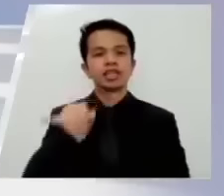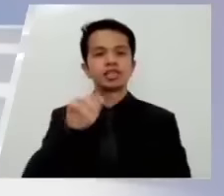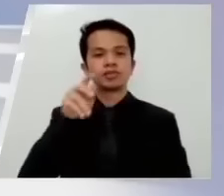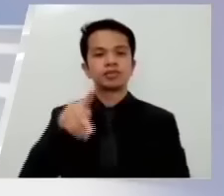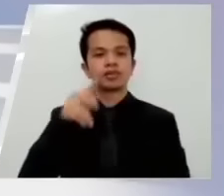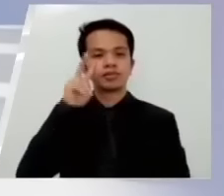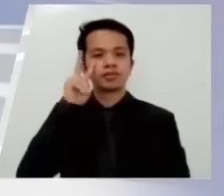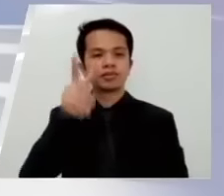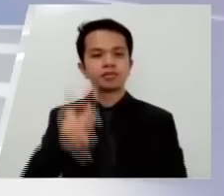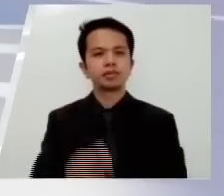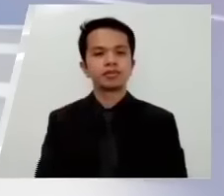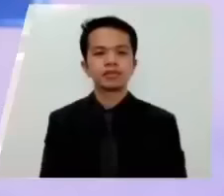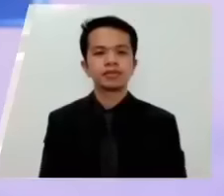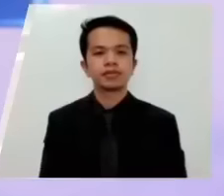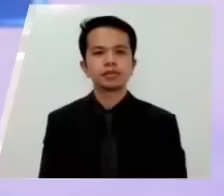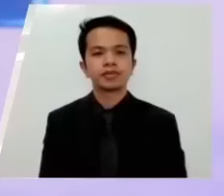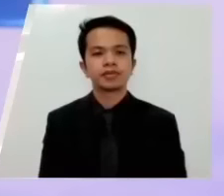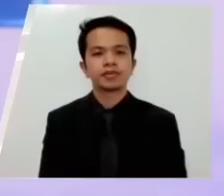inyong saksi.